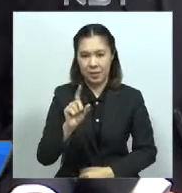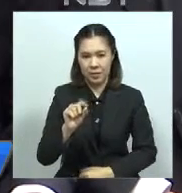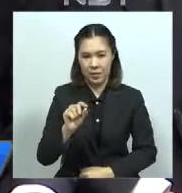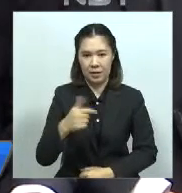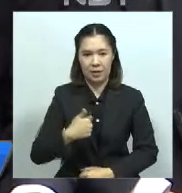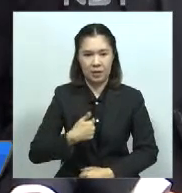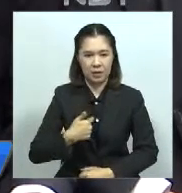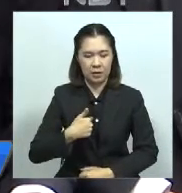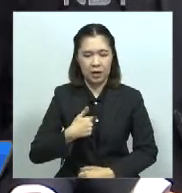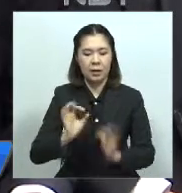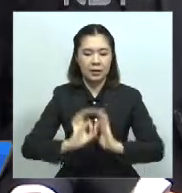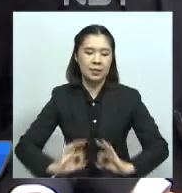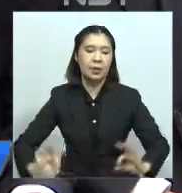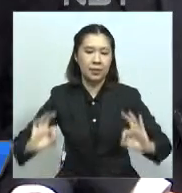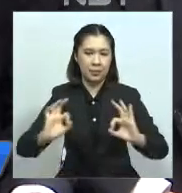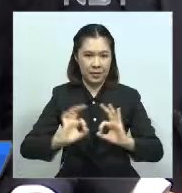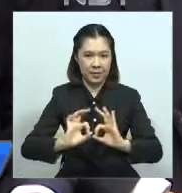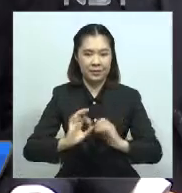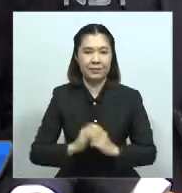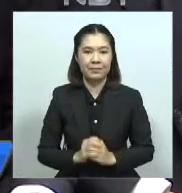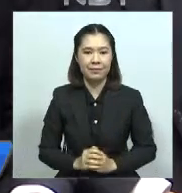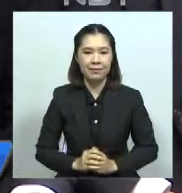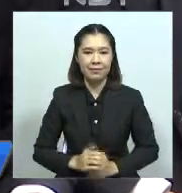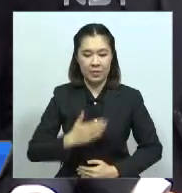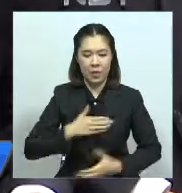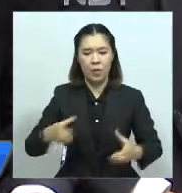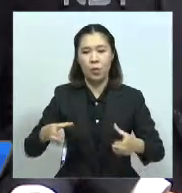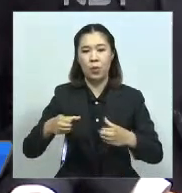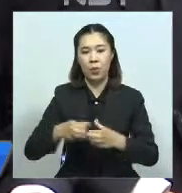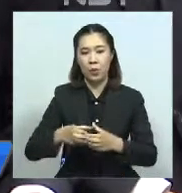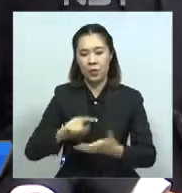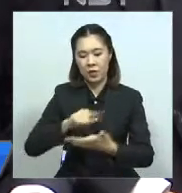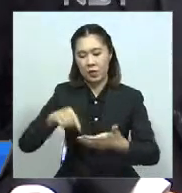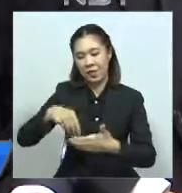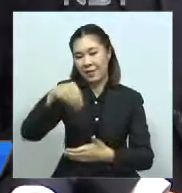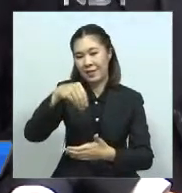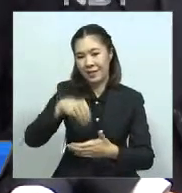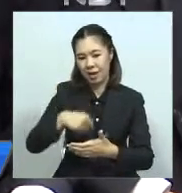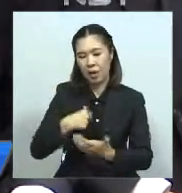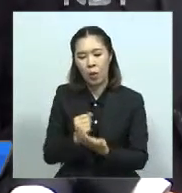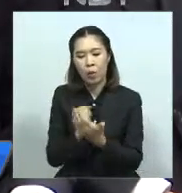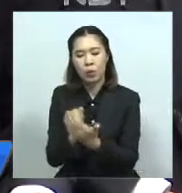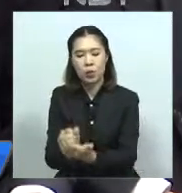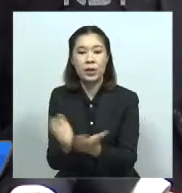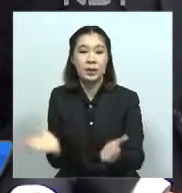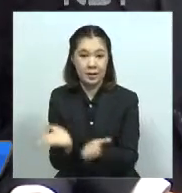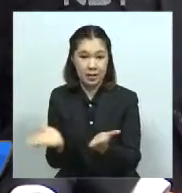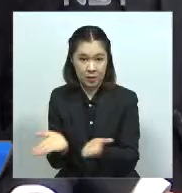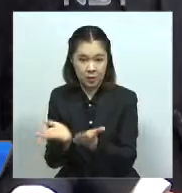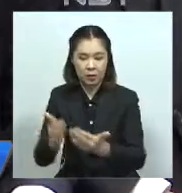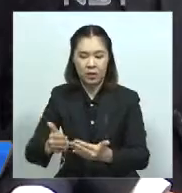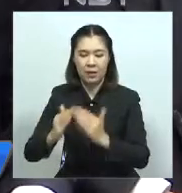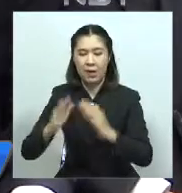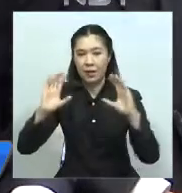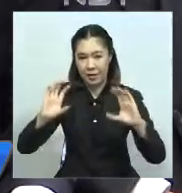เป็นเรื่องที่มีความจำเป็นที่ในฐานะเป็นพรรคการเมืองที่ได้รับเลือกตั้งจะต้องเข้ามาช่วยการสนับสนุนในการจัดตั้งรัฐบ